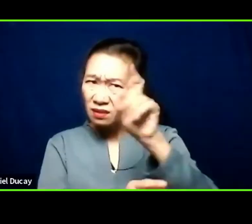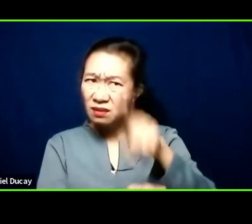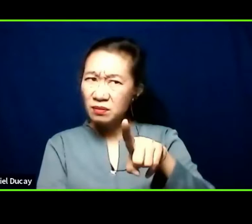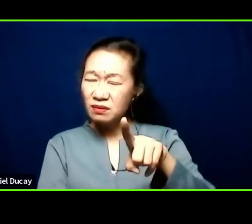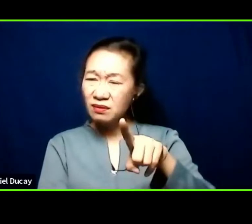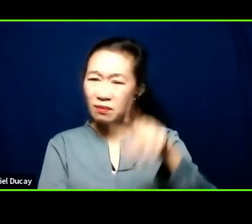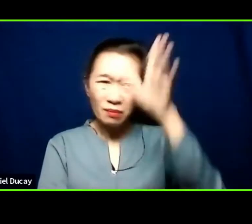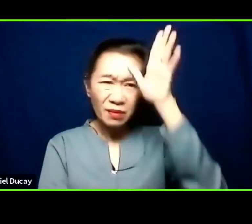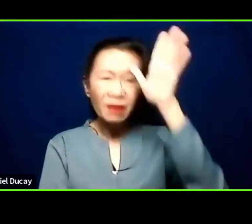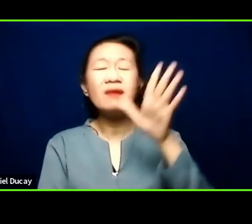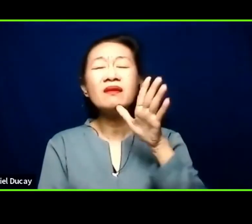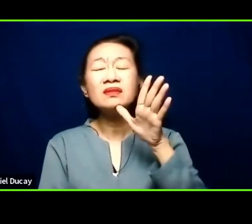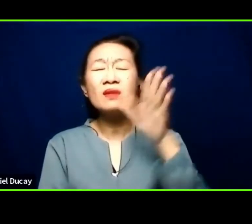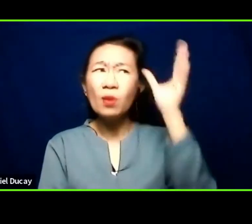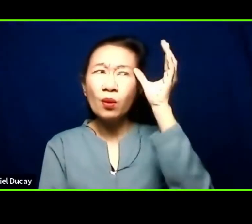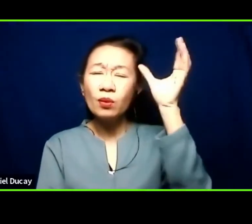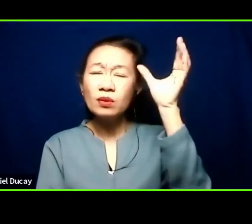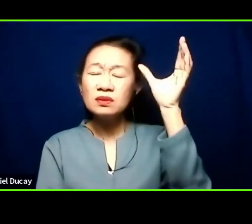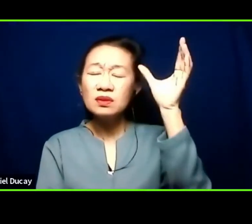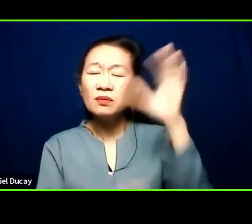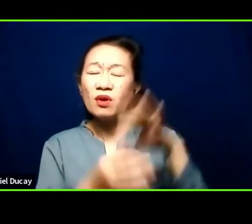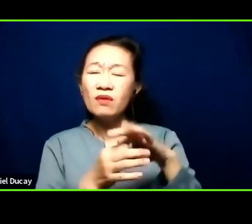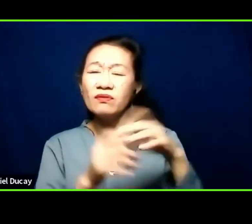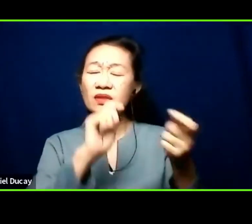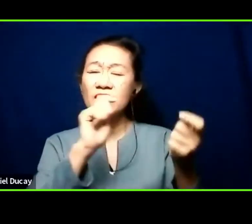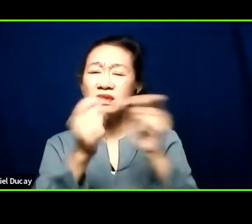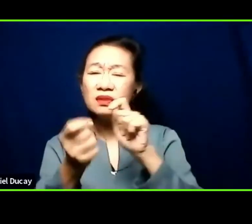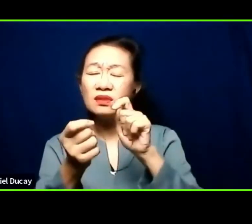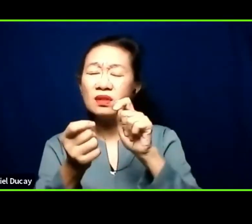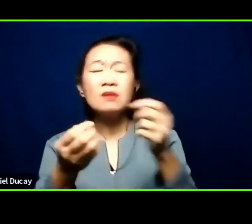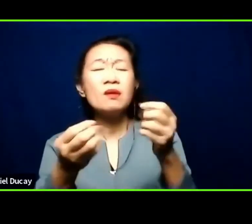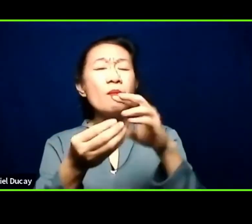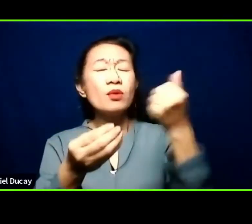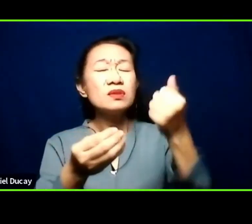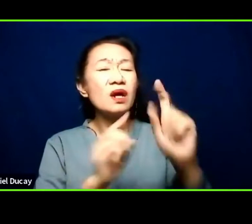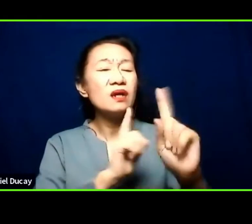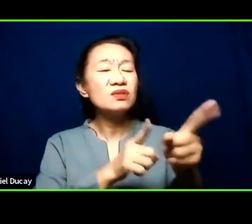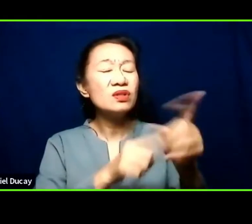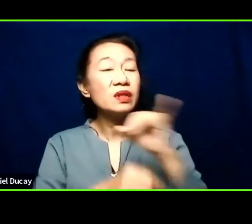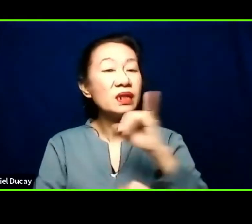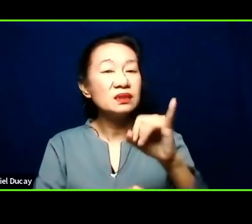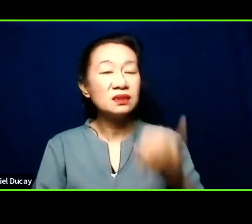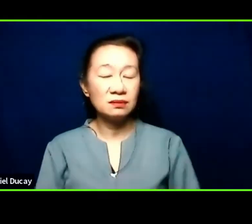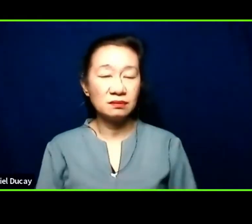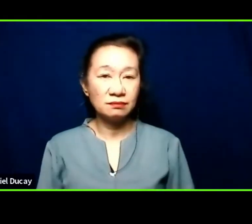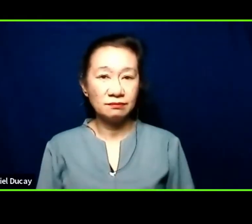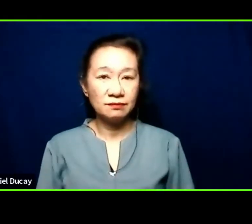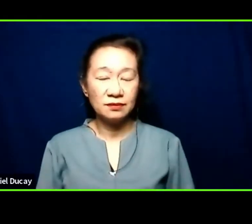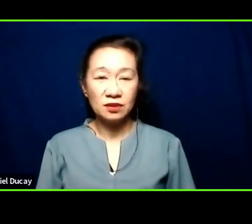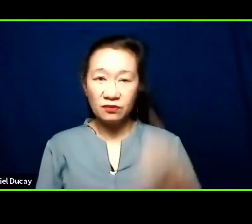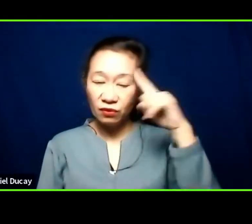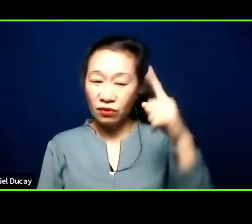magulang ng kanilang konsepto ng transisyon, karamihan sa mga naging kasagutan nila ay sa kanila